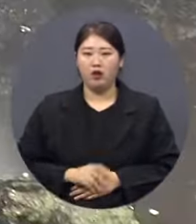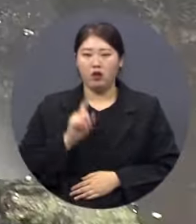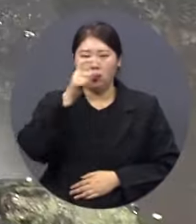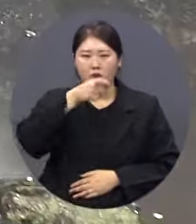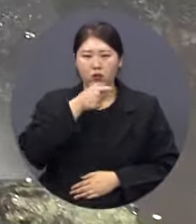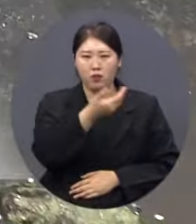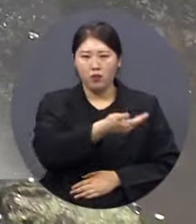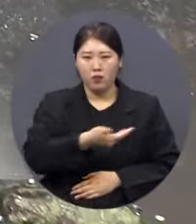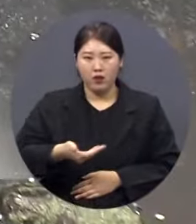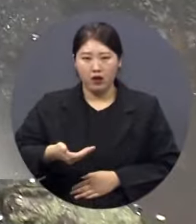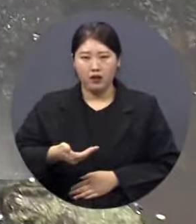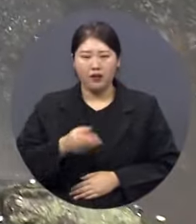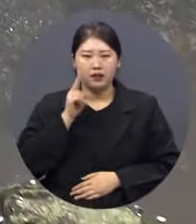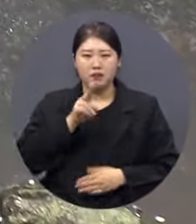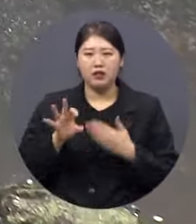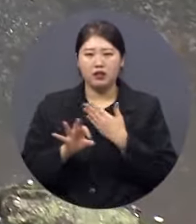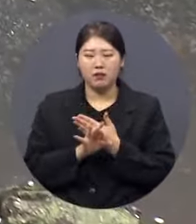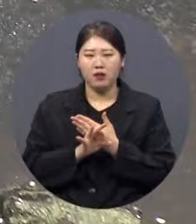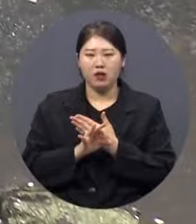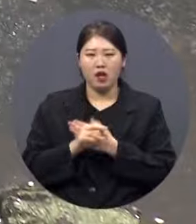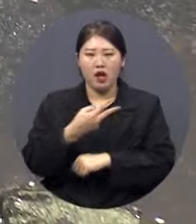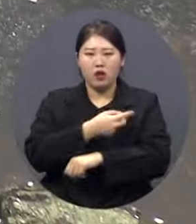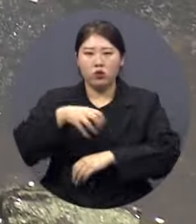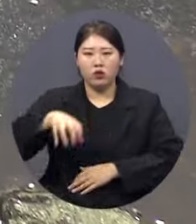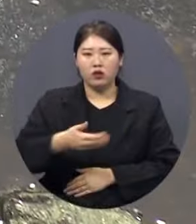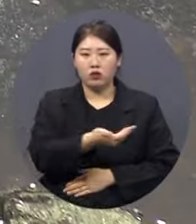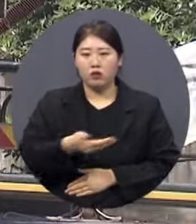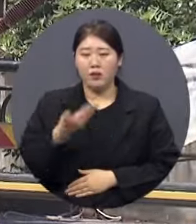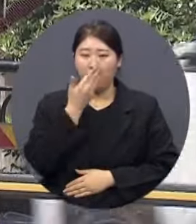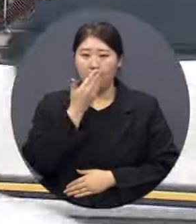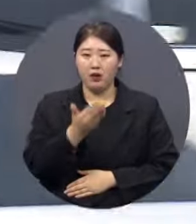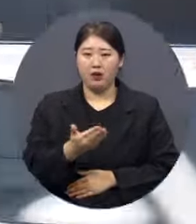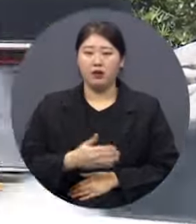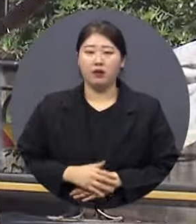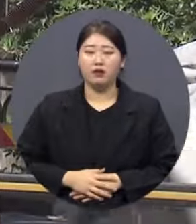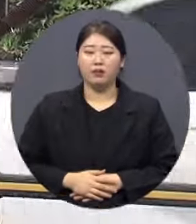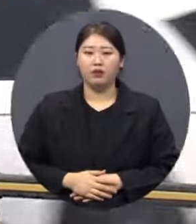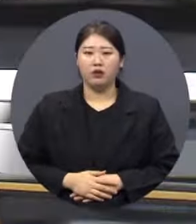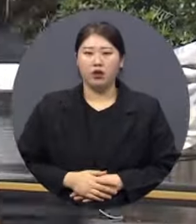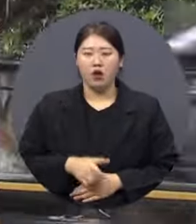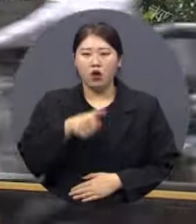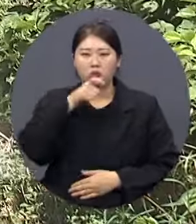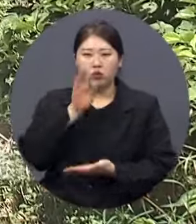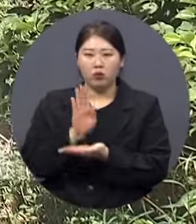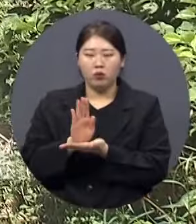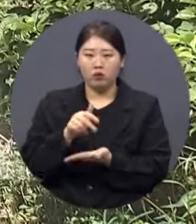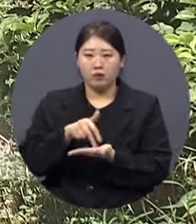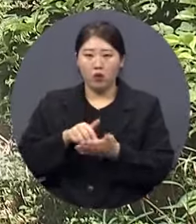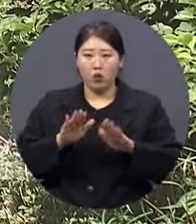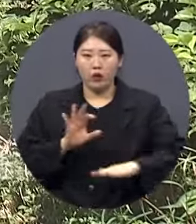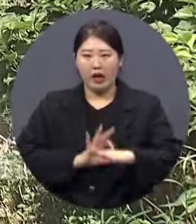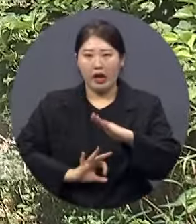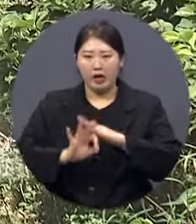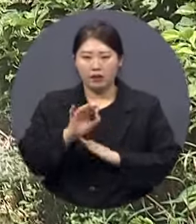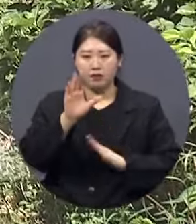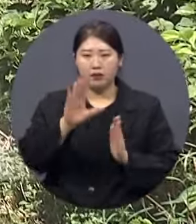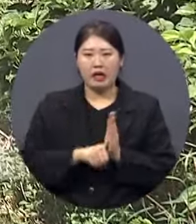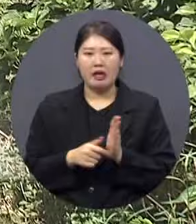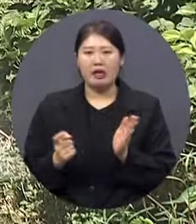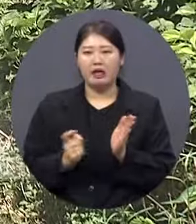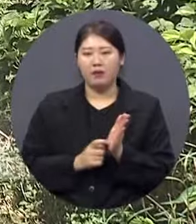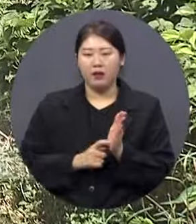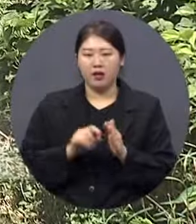더 유입됐으면 해수욕장으로도 흘러들어갈 수 있었습니다. 상하수도 본부는 오늘 아침 급히 펌프차를